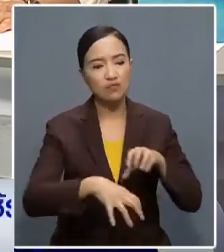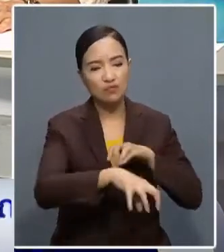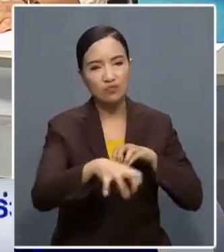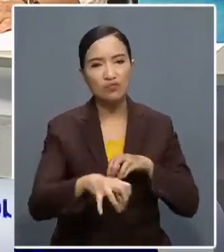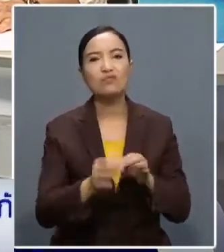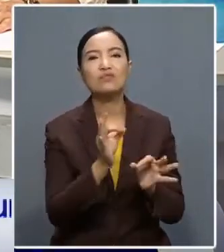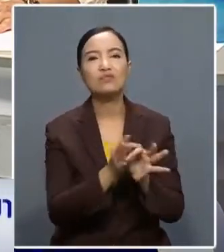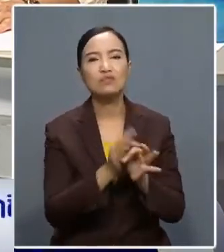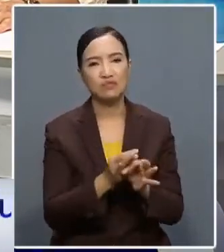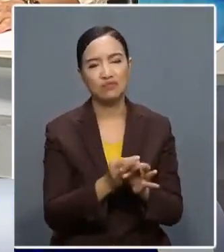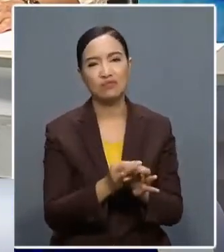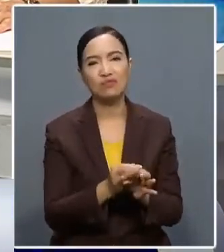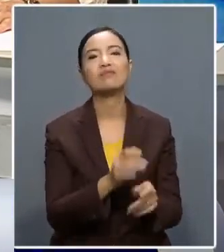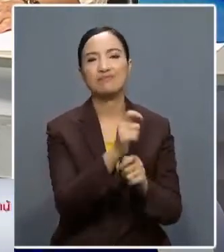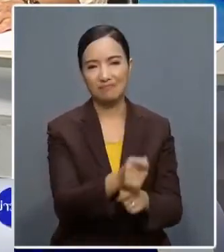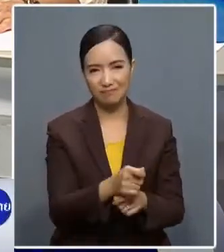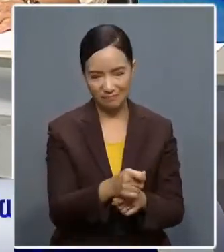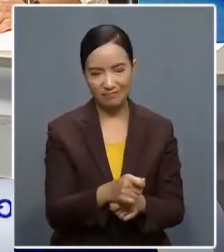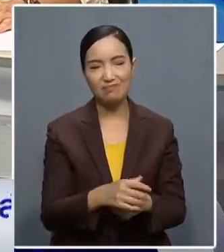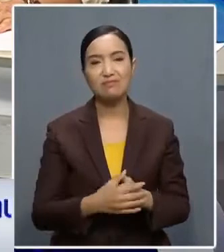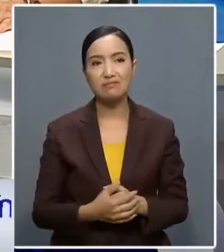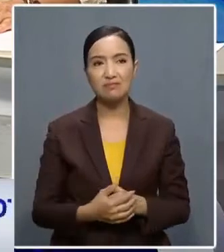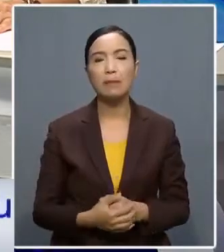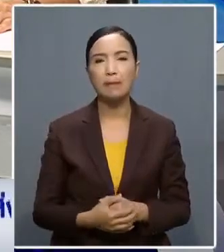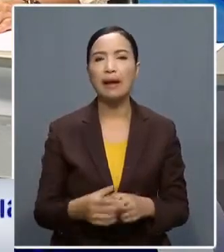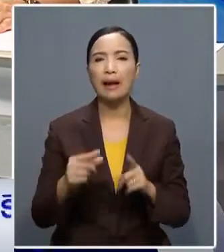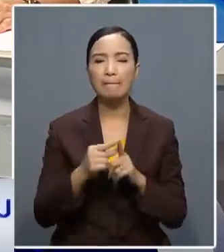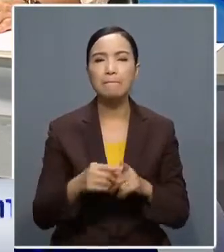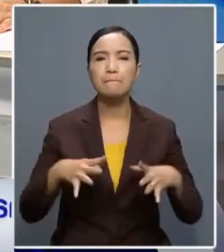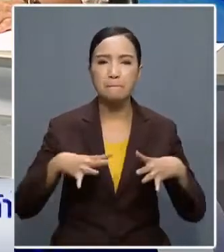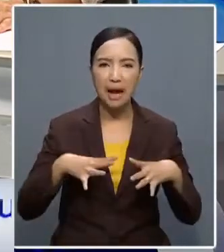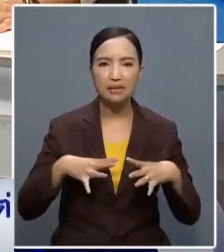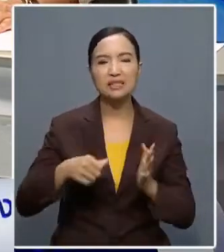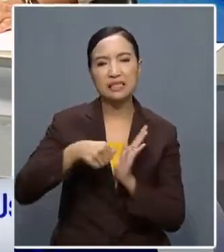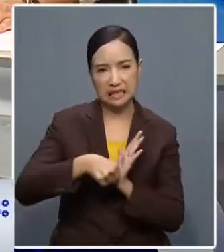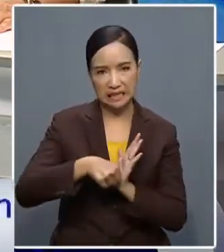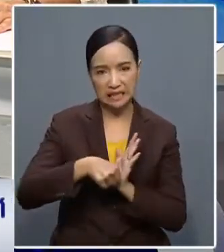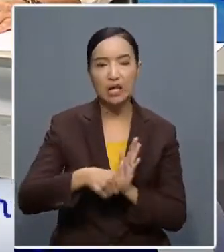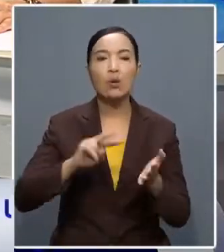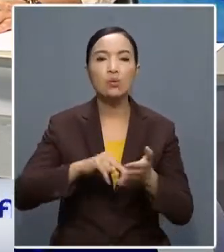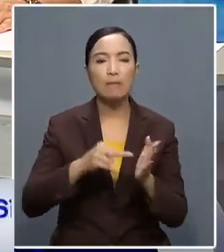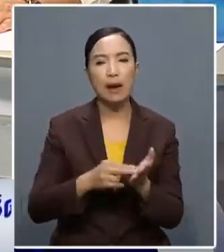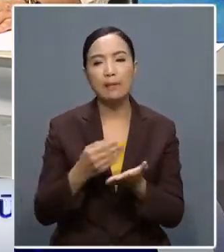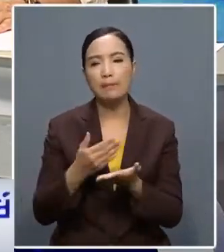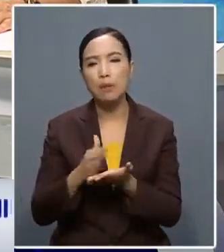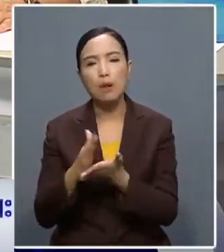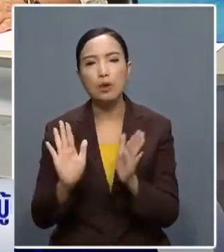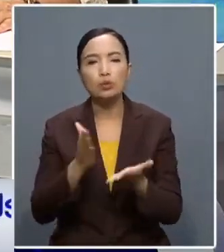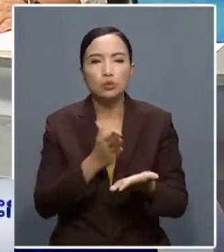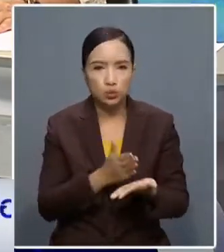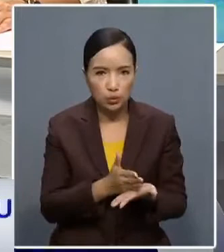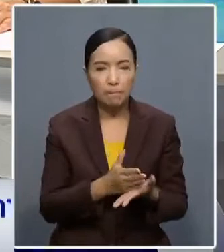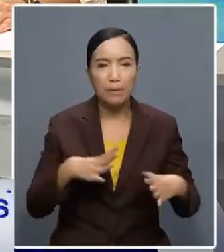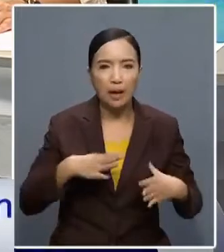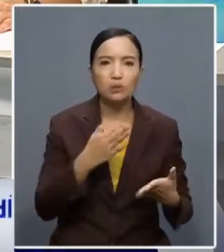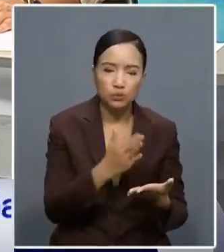ารักนะเขาพักหนี้เขาเรียกอะไรนะพี่กัมพู ก็พักชำระ พักหนี้เลยใช่ไหมอัตโนมัติ ขยายเวลาการชำระหนี้ใช่ไหม เน า ะ แล้ว